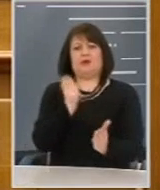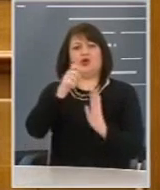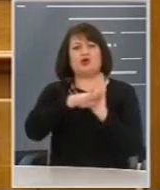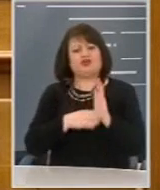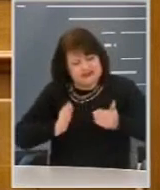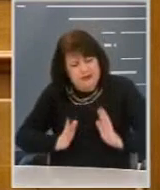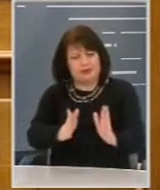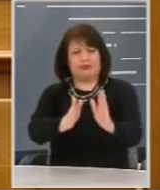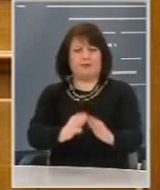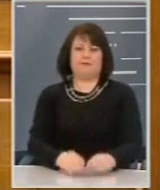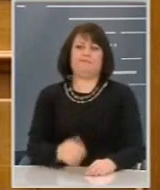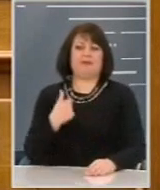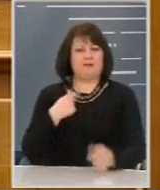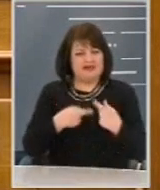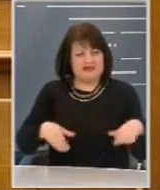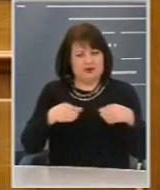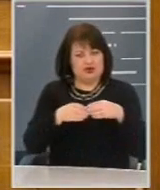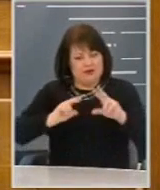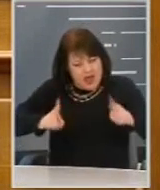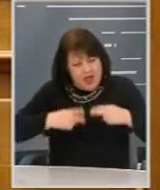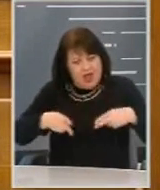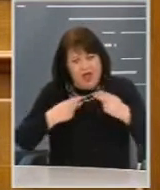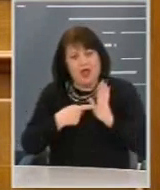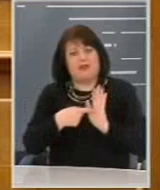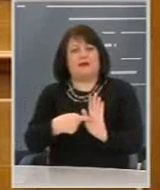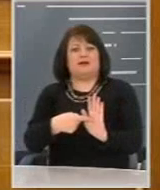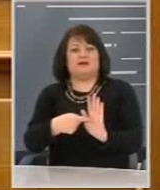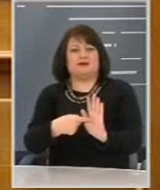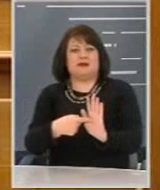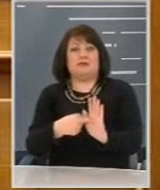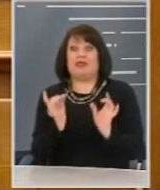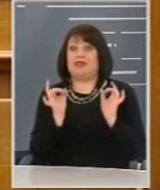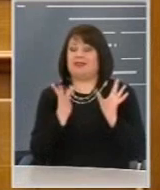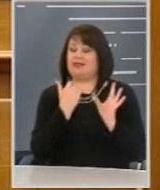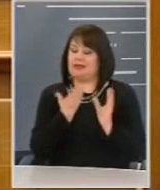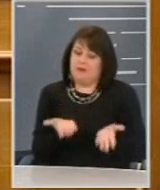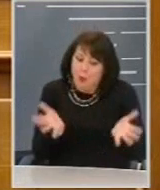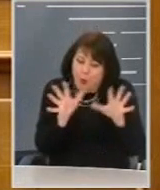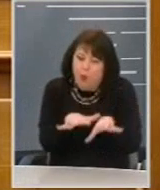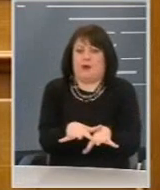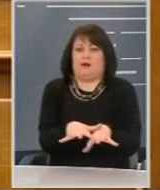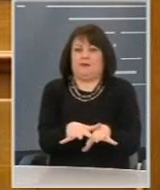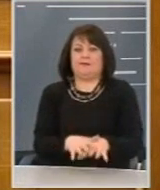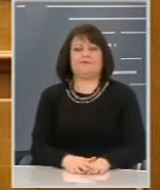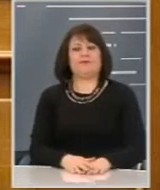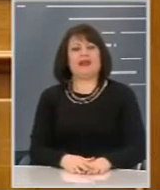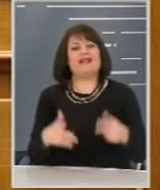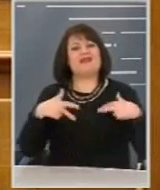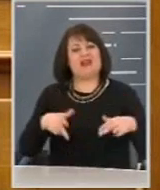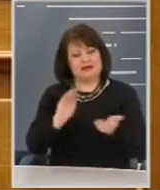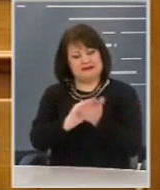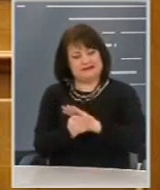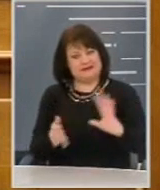σύστημα. Η Εξεταστική Επιτροπή τα ανέδειξε όλα αυτά και κανείς πια δεν μπορεί να τα κουκουλώσει. Τη σχέση των κυβερνήσεων με τα μέσα ενημέρωσης,